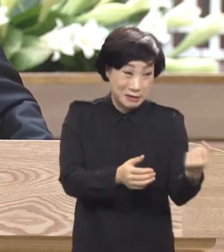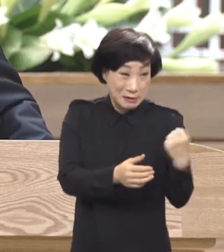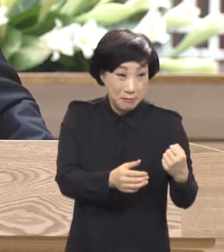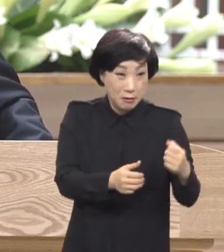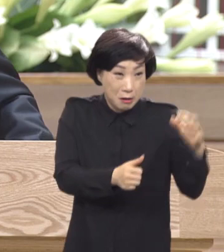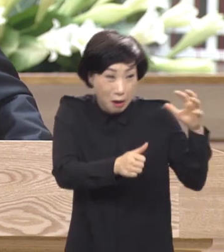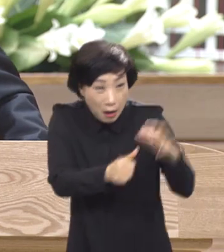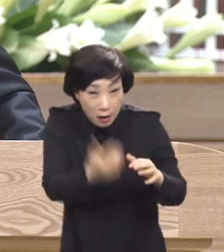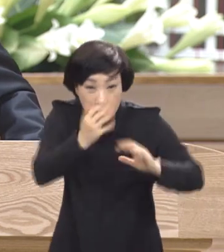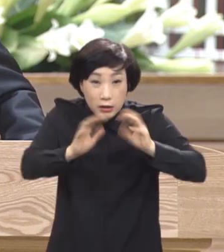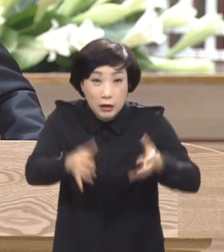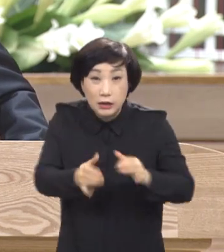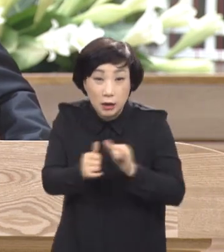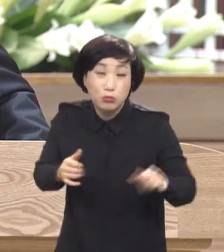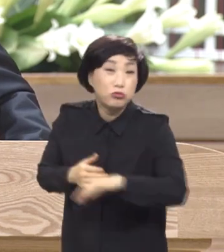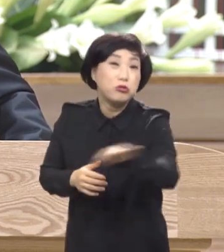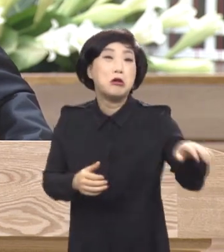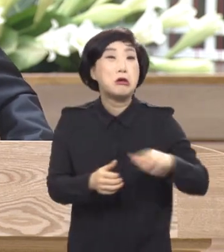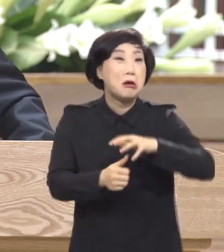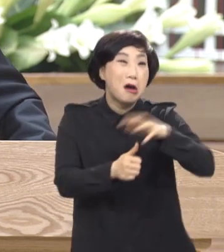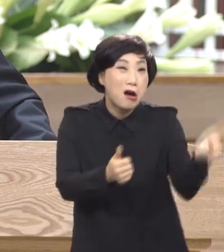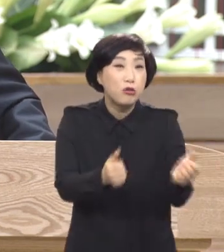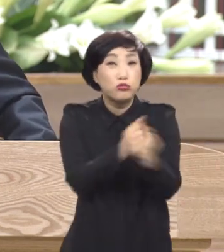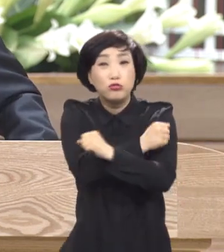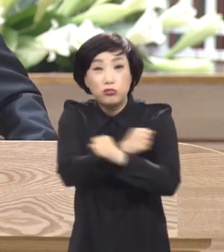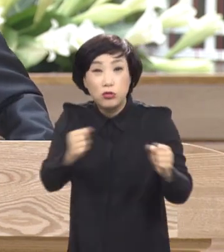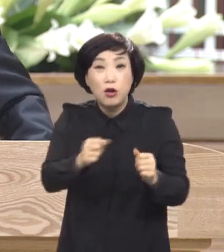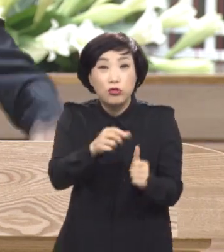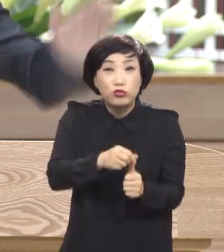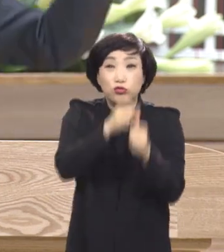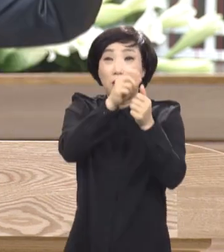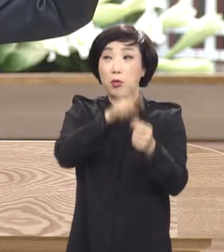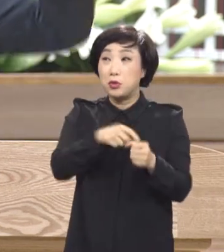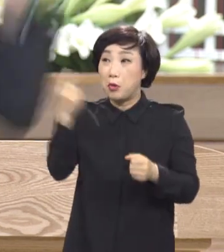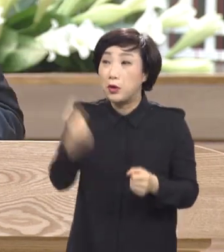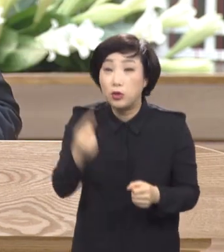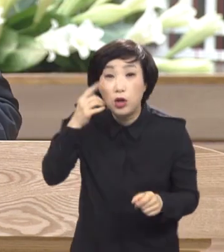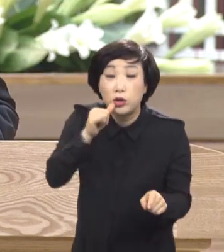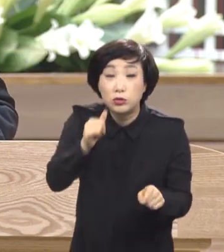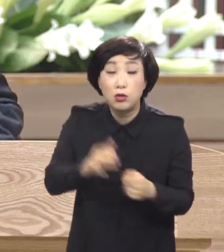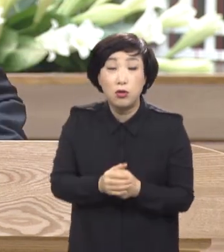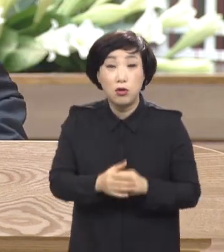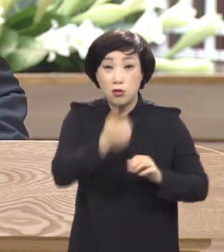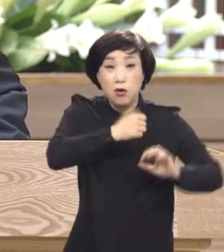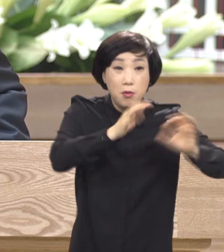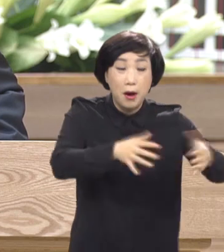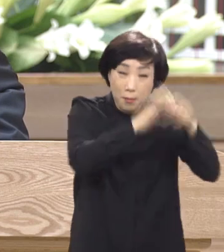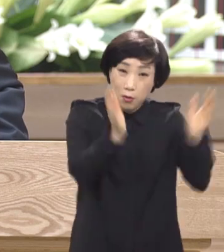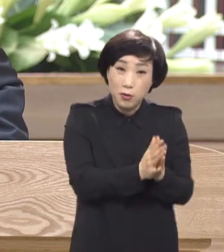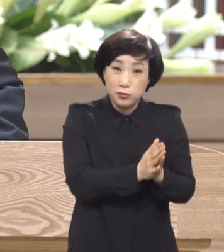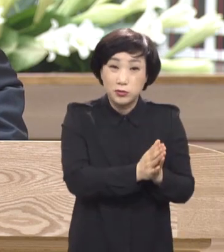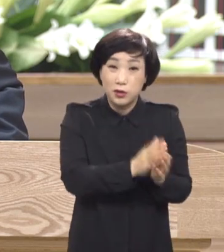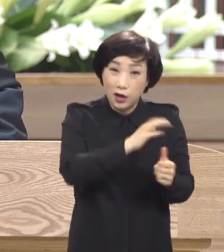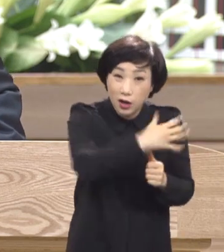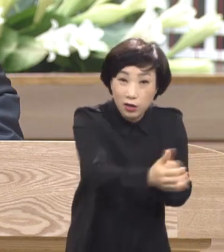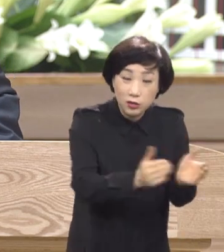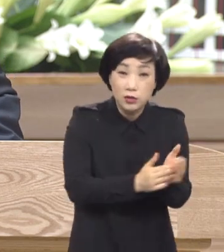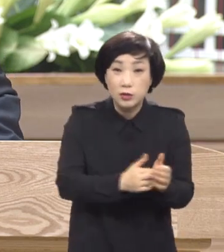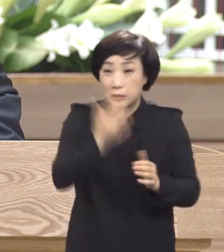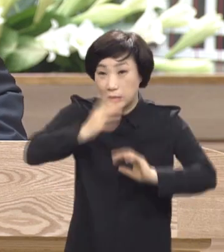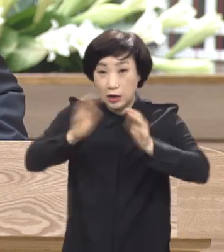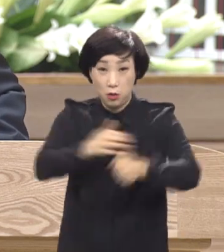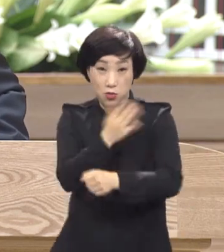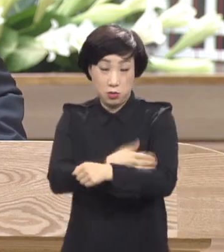신민지에서 이스라엘을 구원하기로 왔다면 노마를 파괴시키고 이스라엘의 국권을